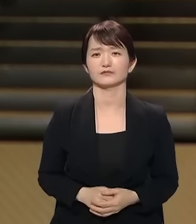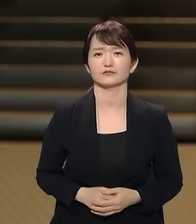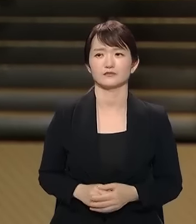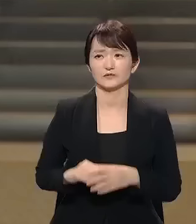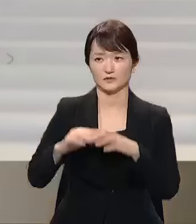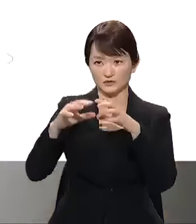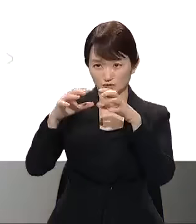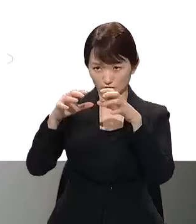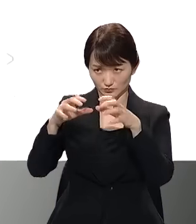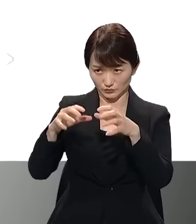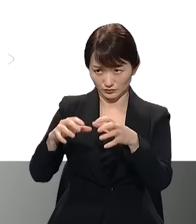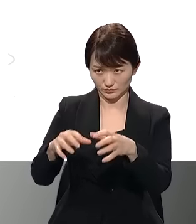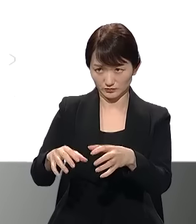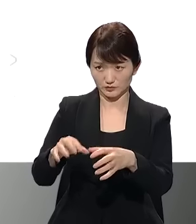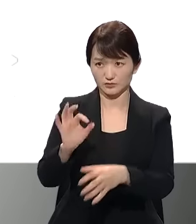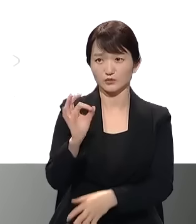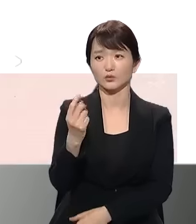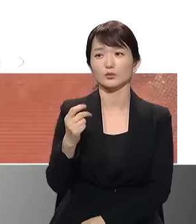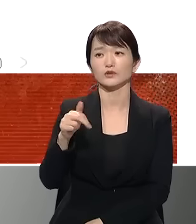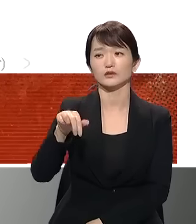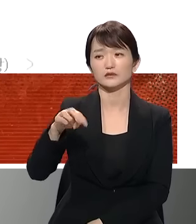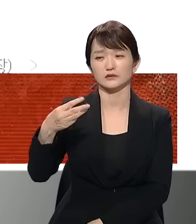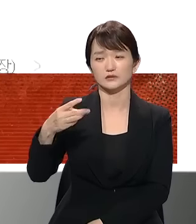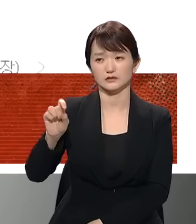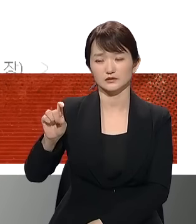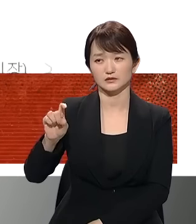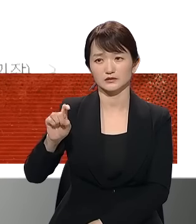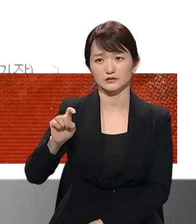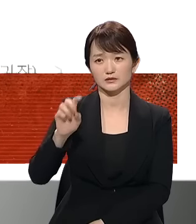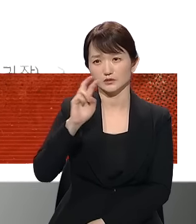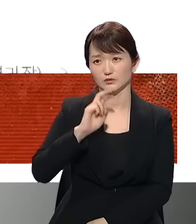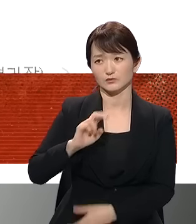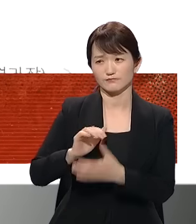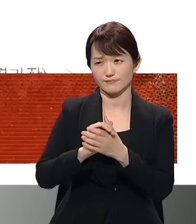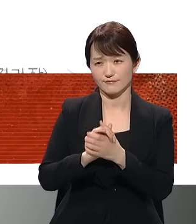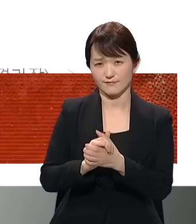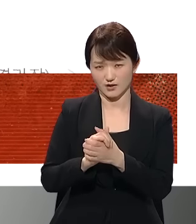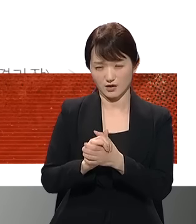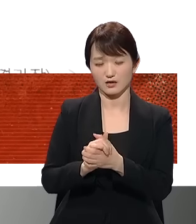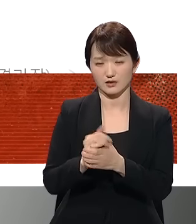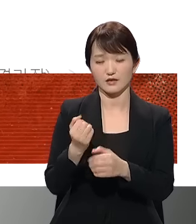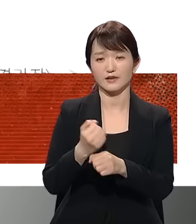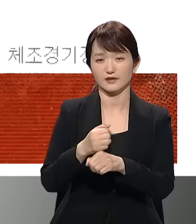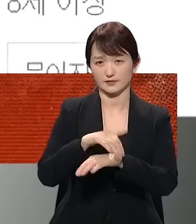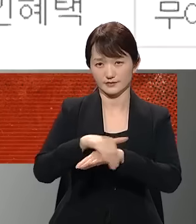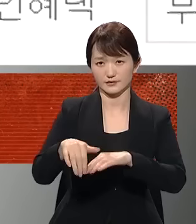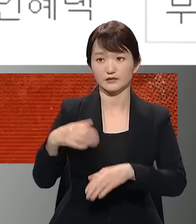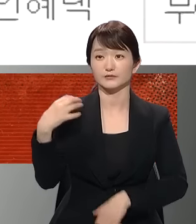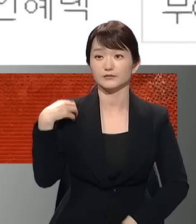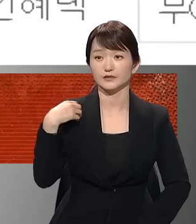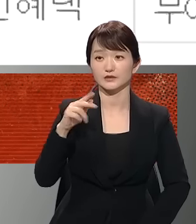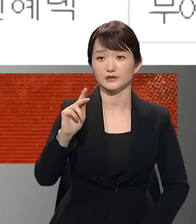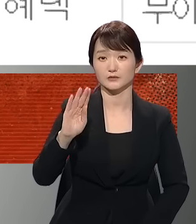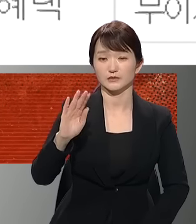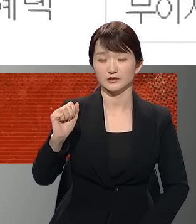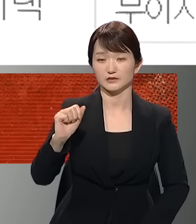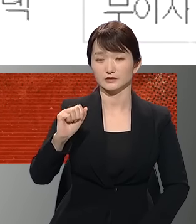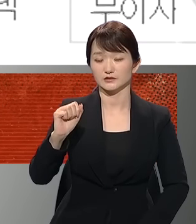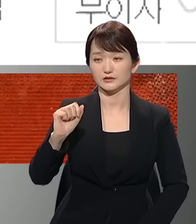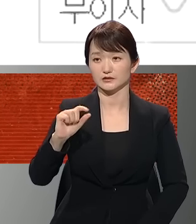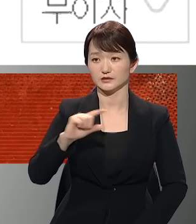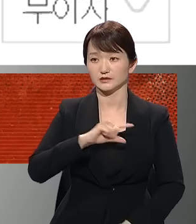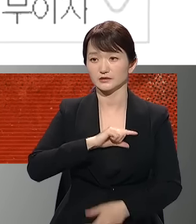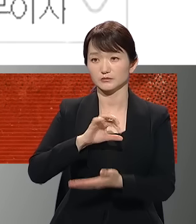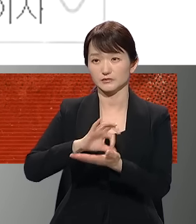슈퍼클래식 공연을 강행한다고 합니다. 아, 일단 주최 측인 KBS 측에서도 이제 이름 쓰지 못하게 하고